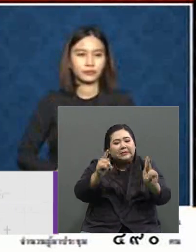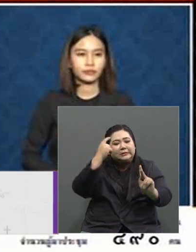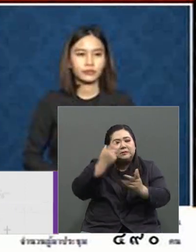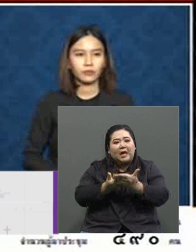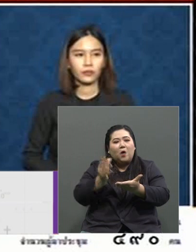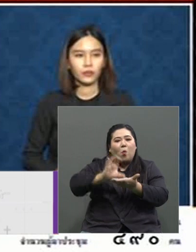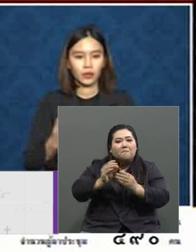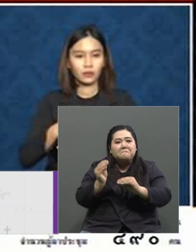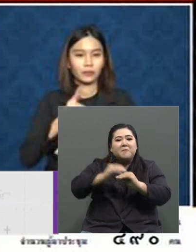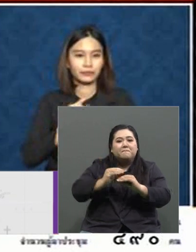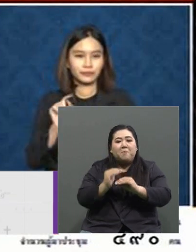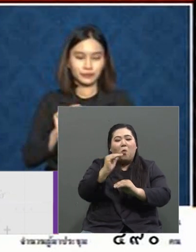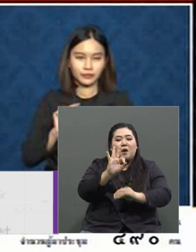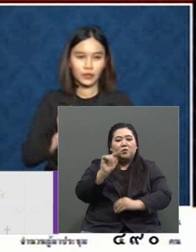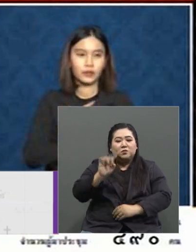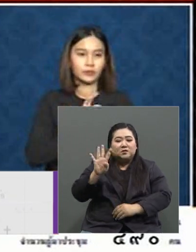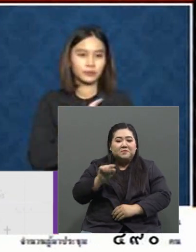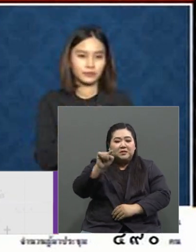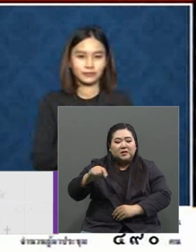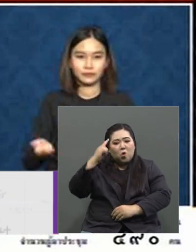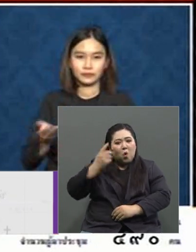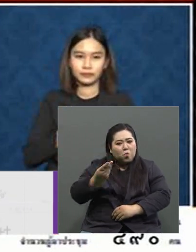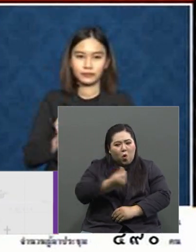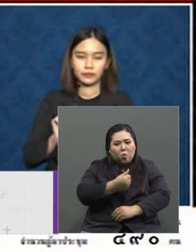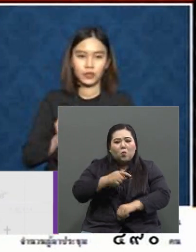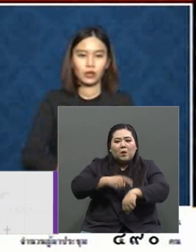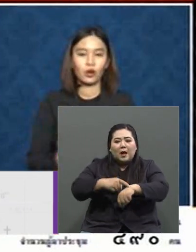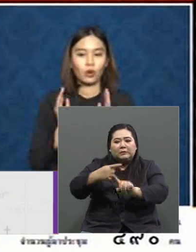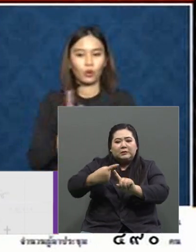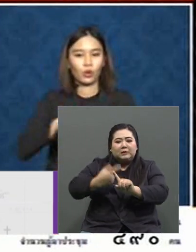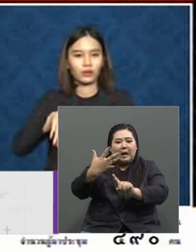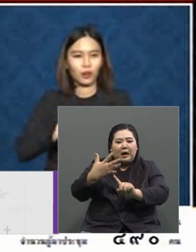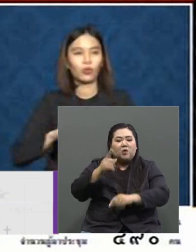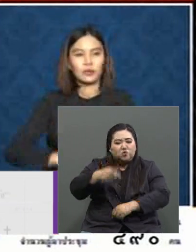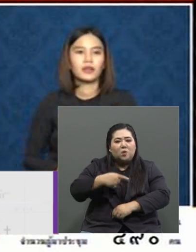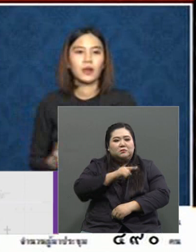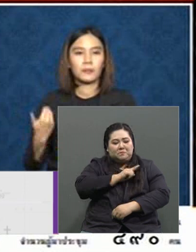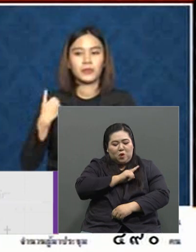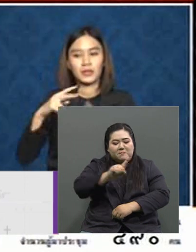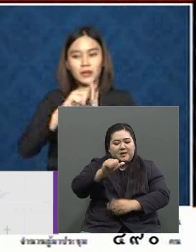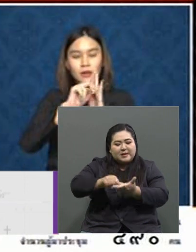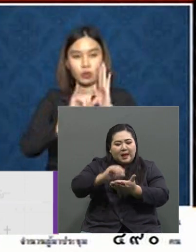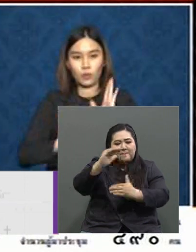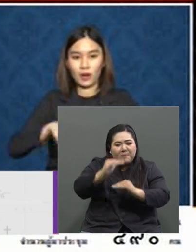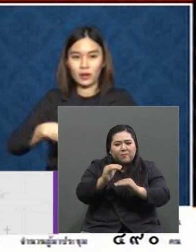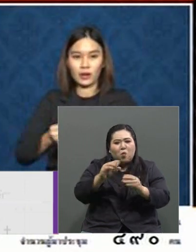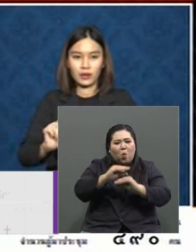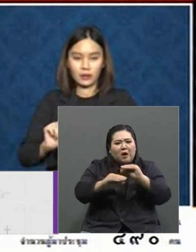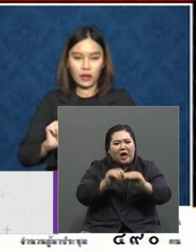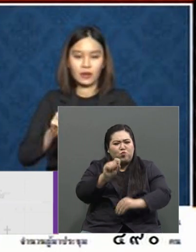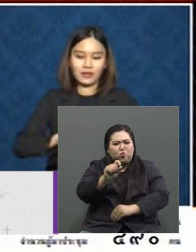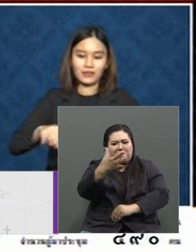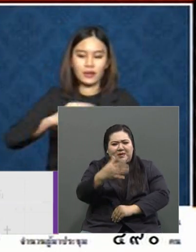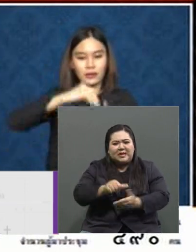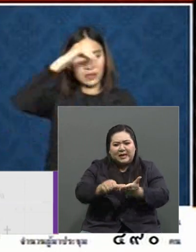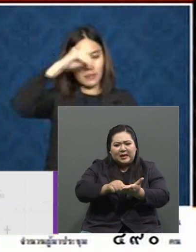ให้เร่งพิจารณางบด้วยความรวดเร็วเพราะมีเวลาใช้งบ 5เดือนและต้องกล้าปรับลดงบประริมาณโครงการที่ไม่เร่งรีบเพื่อนำไปแก้